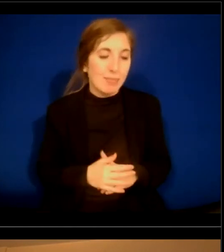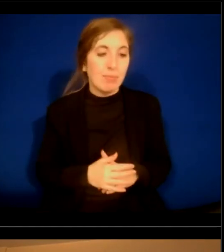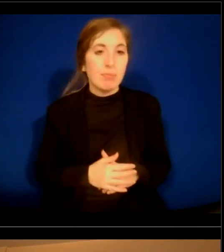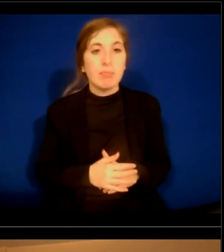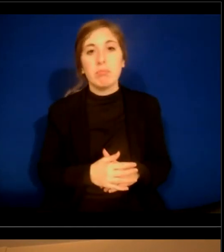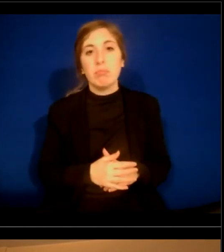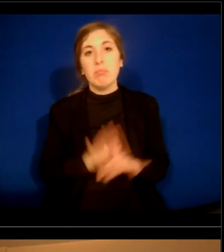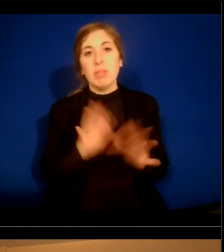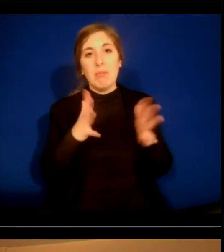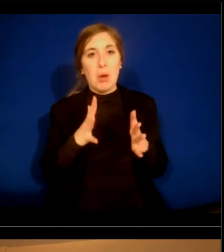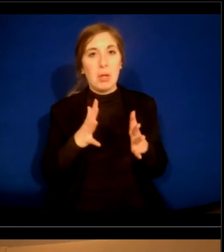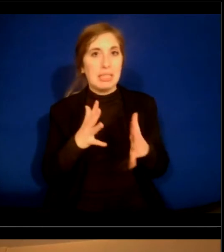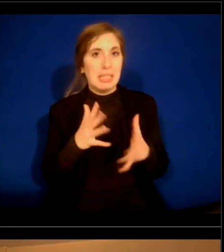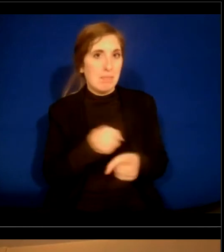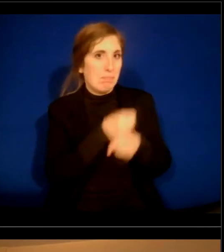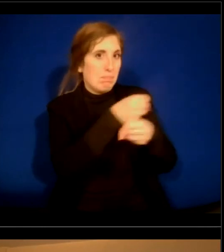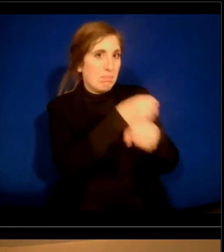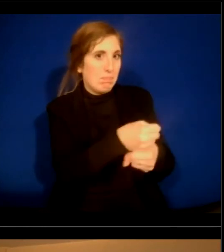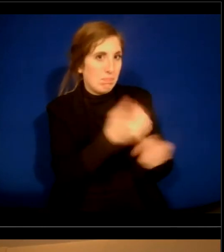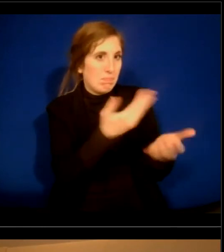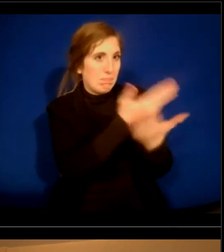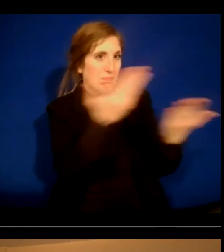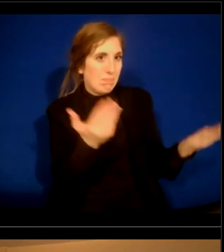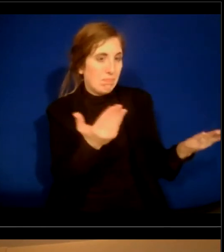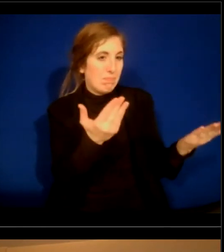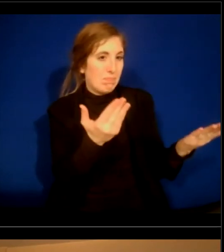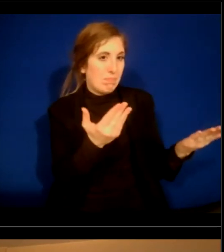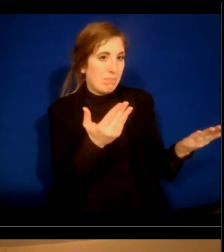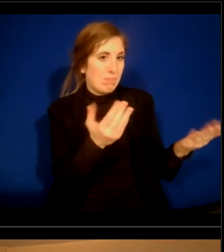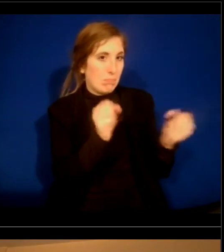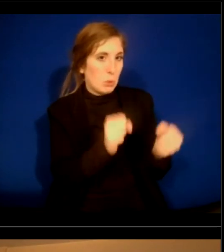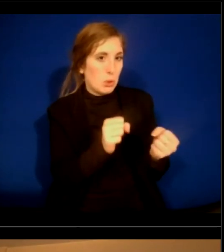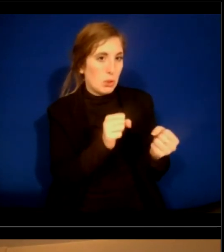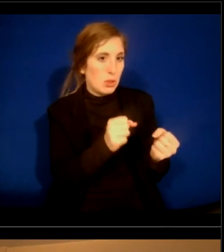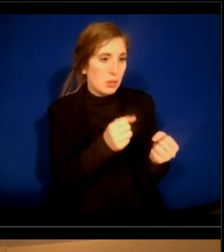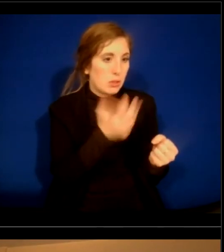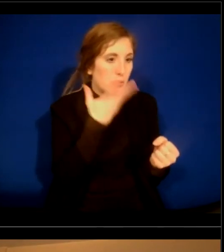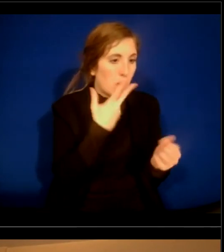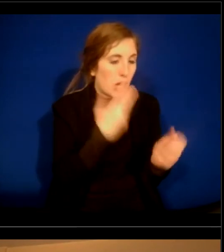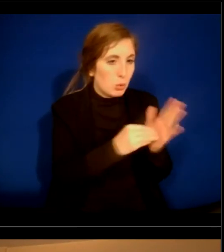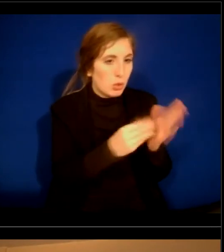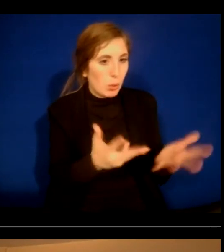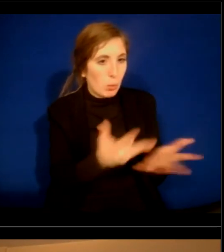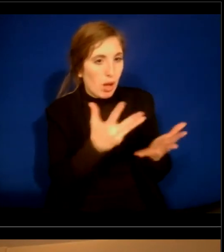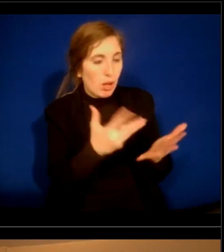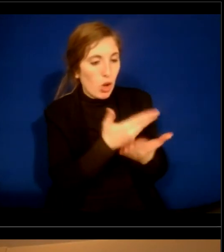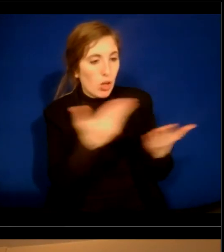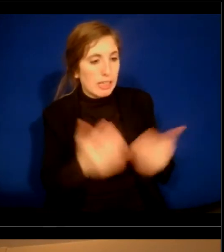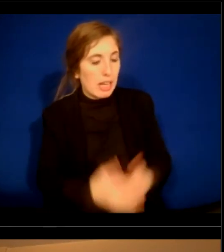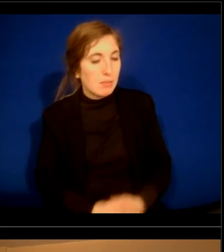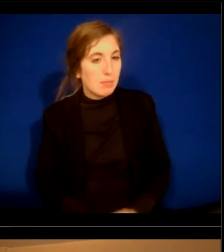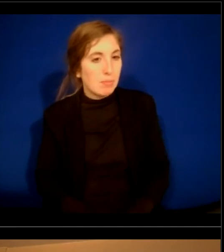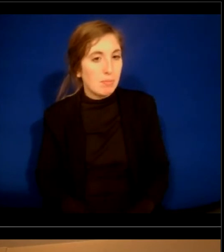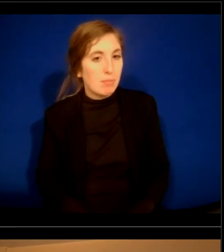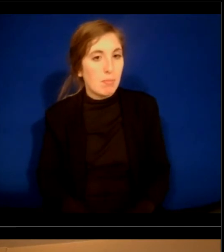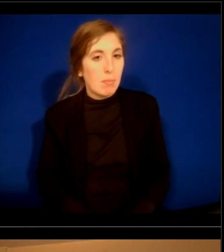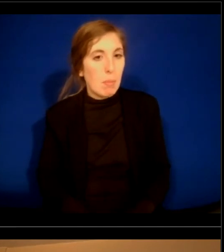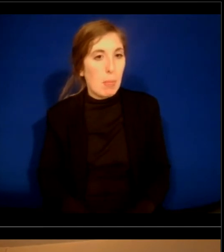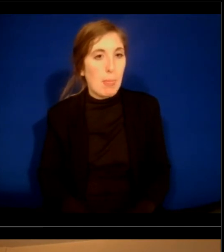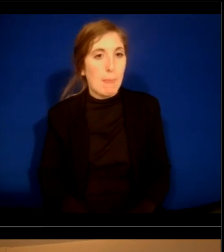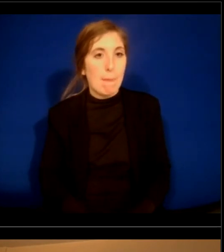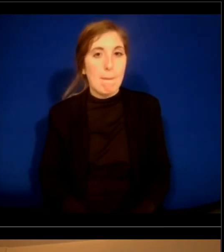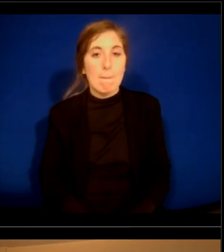prezioso e dire anch'io che abbiamo attivato una raccolta fondi per prevalentemente l'acquisto di farmaci per continuare